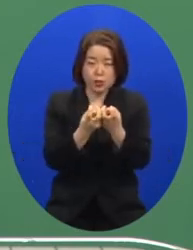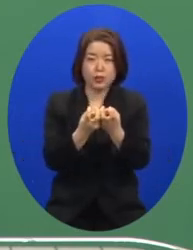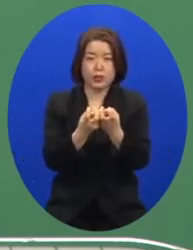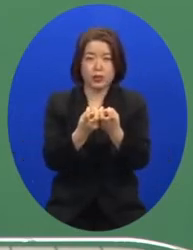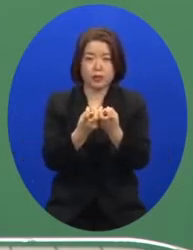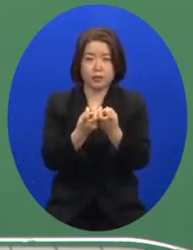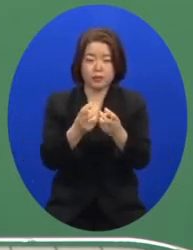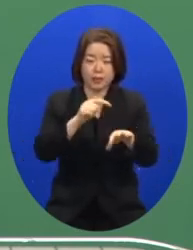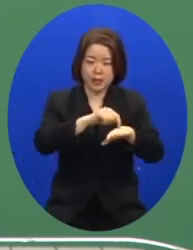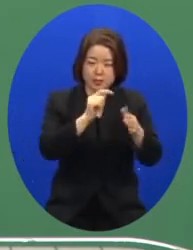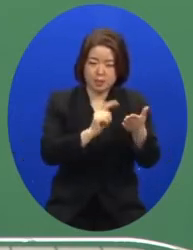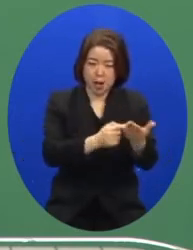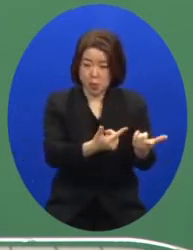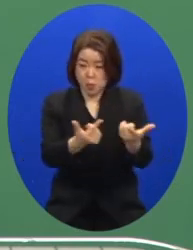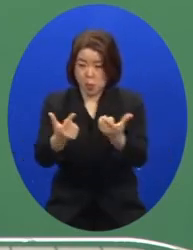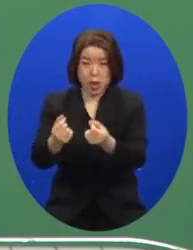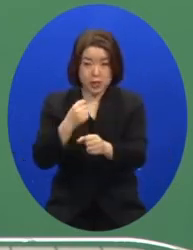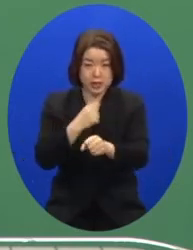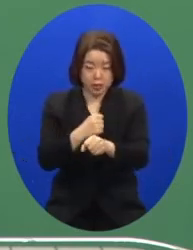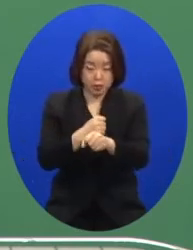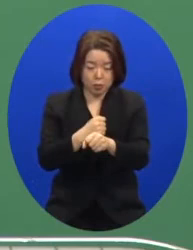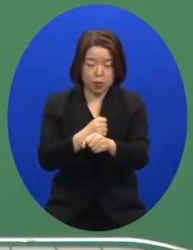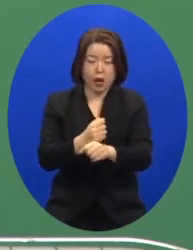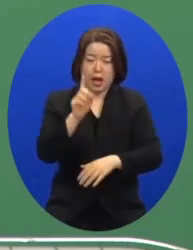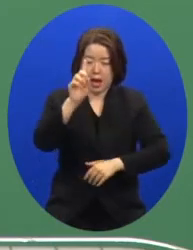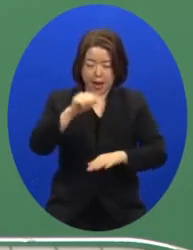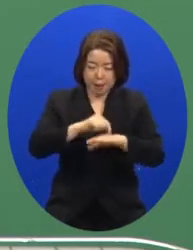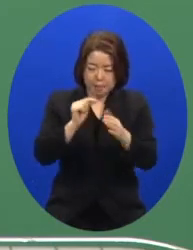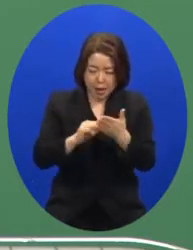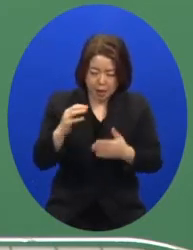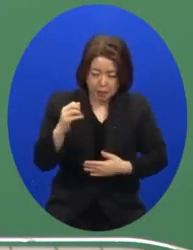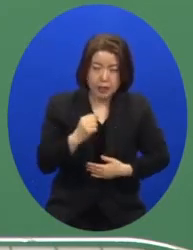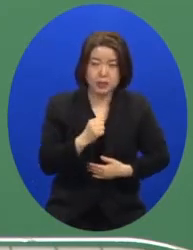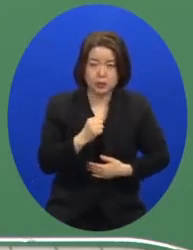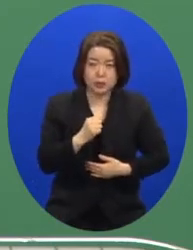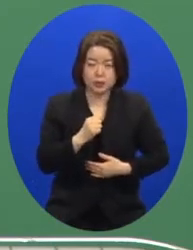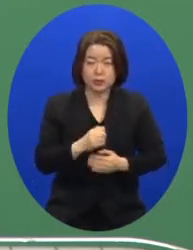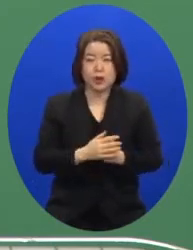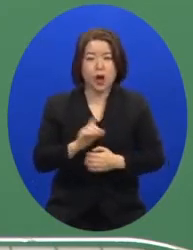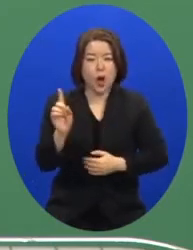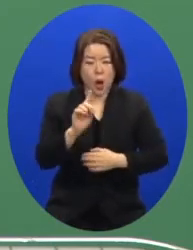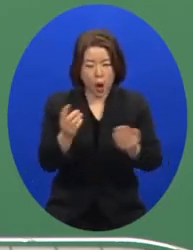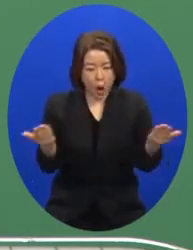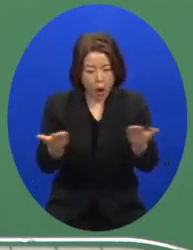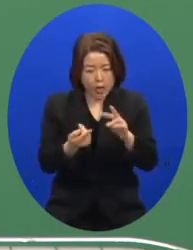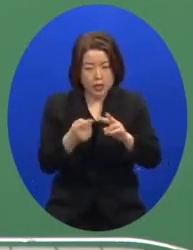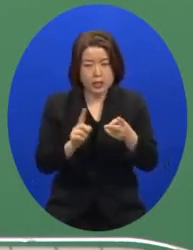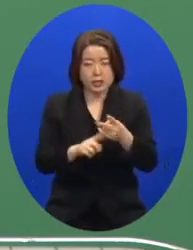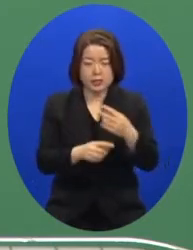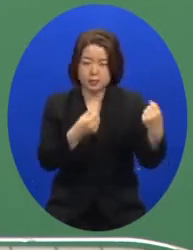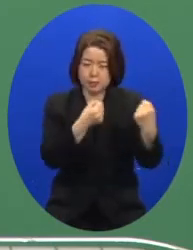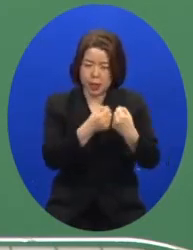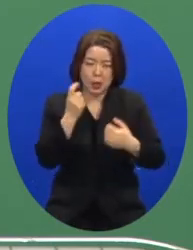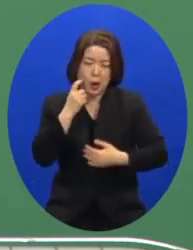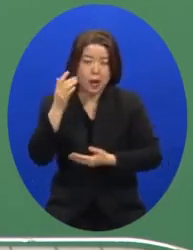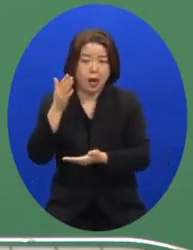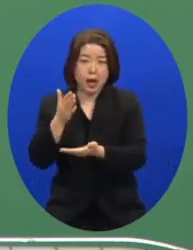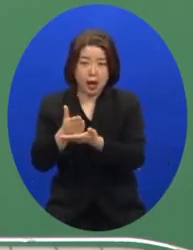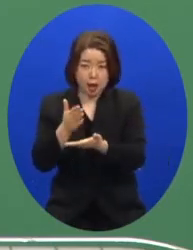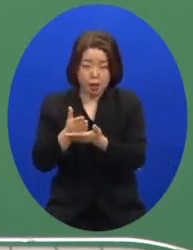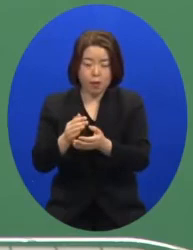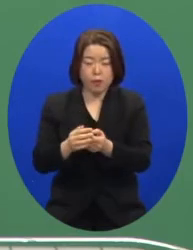마음을 같이하여 한마음이 되고 어떤 일이든지 다툼이나 허영으로 하지 않고